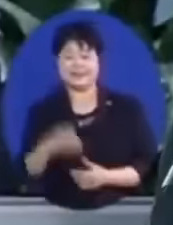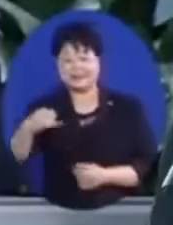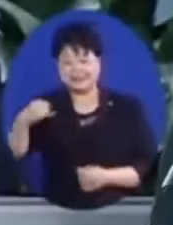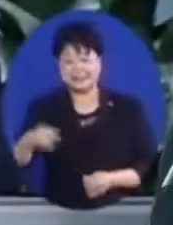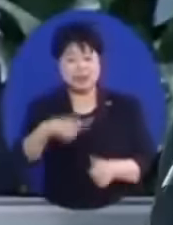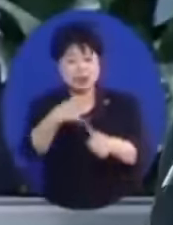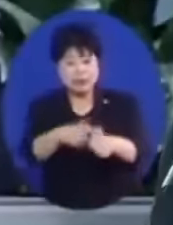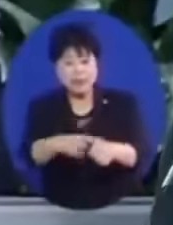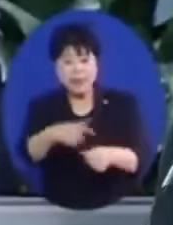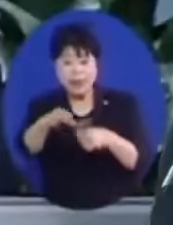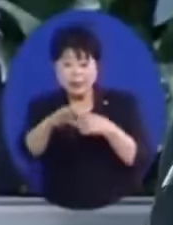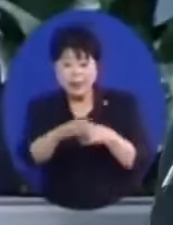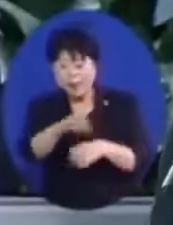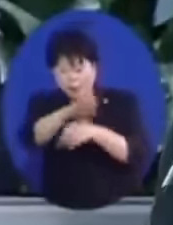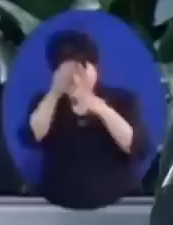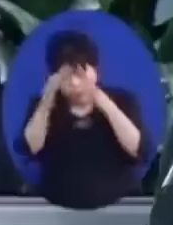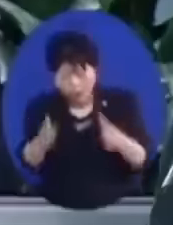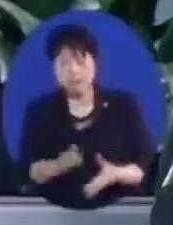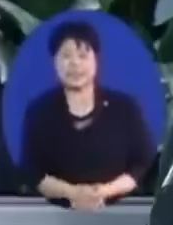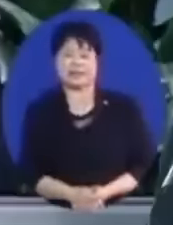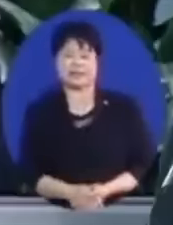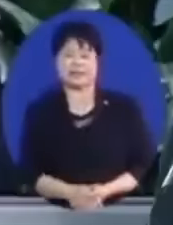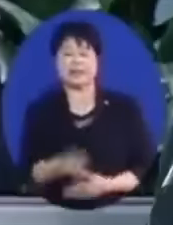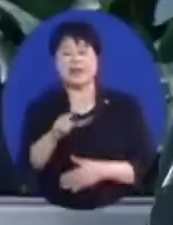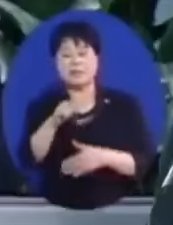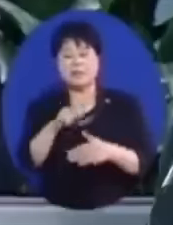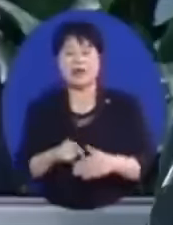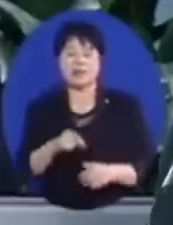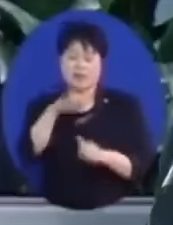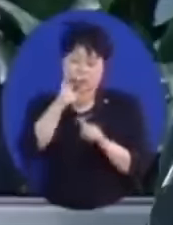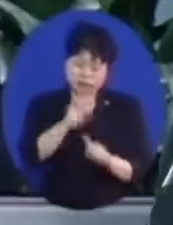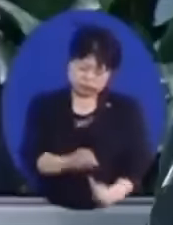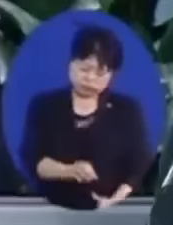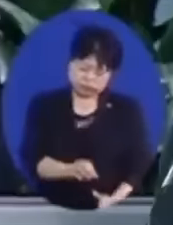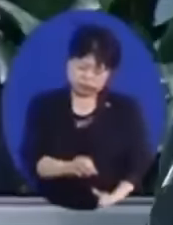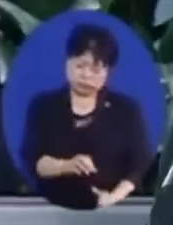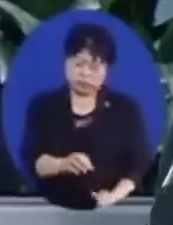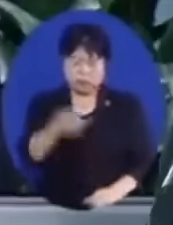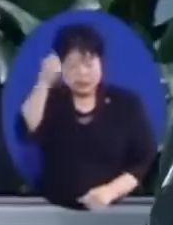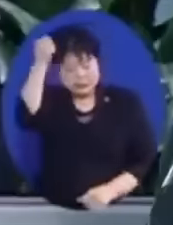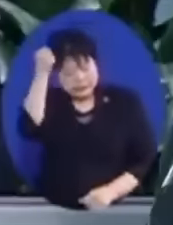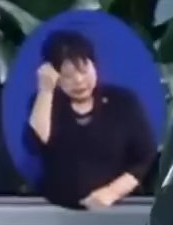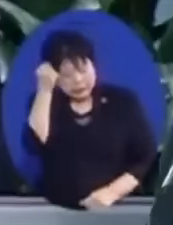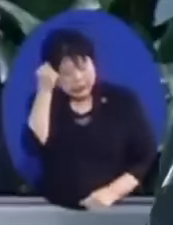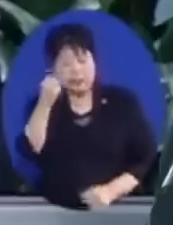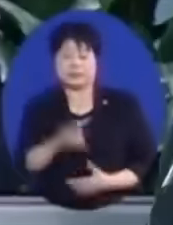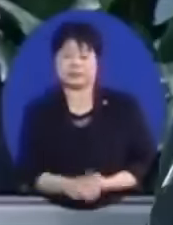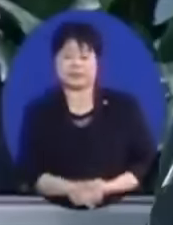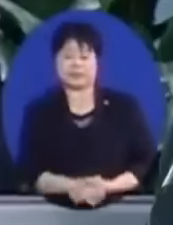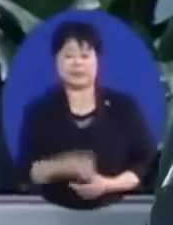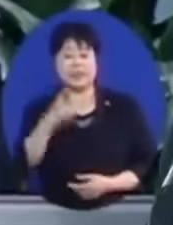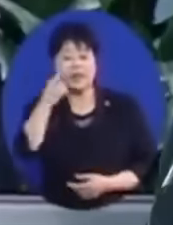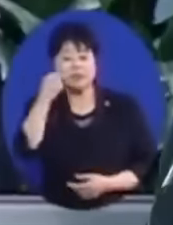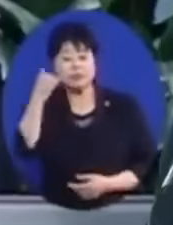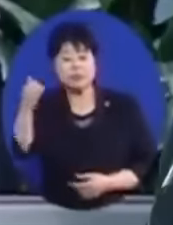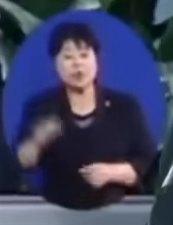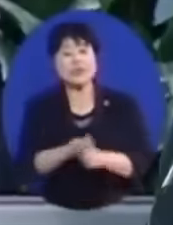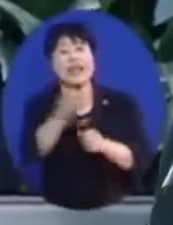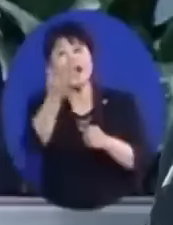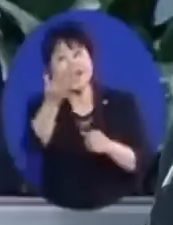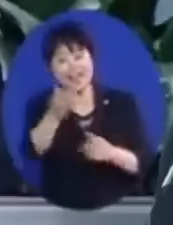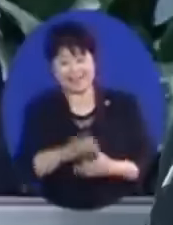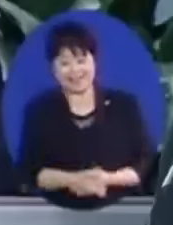자녀들을 무시해주면 평생에 그것이 마음에 잊어지지 않습니다. 나는 우리 아버지 어머니를